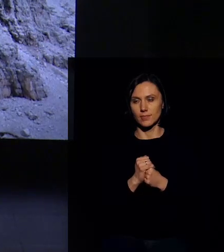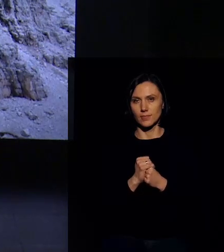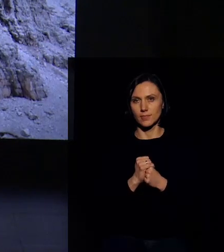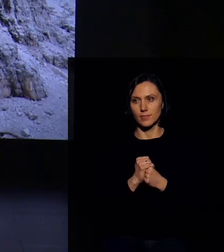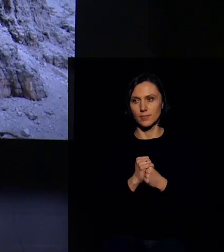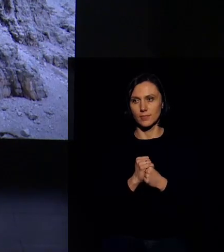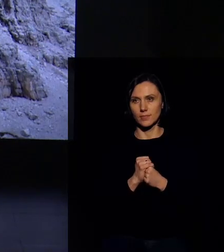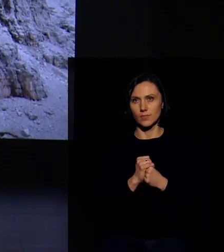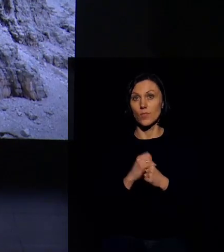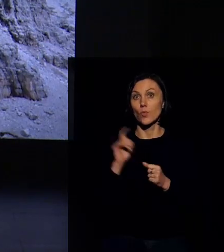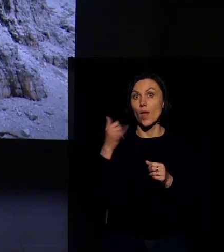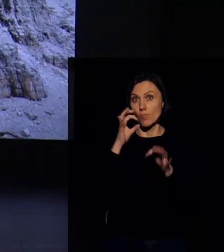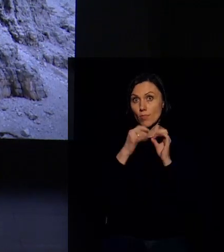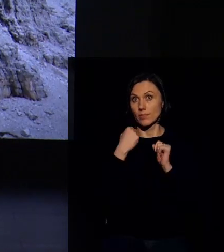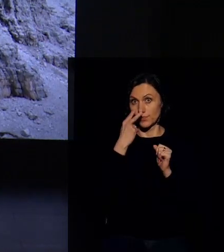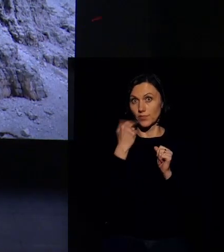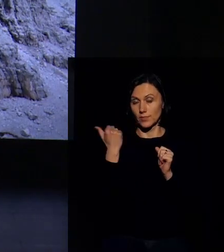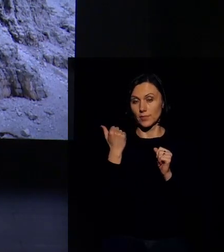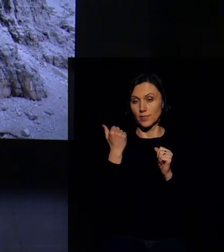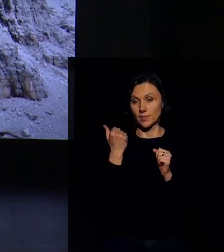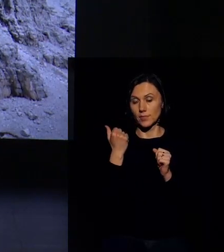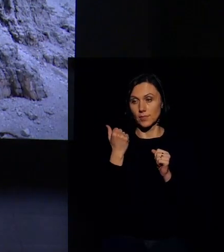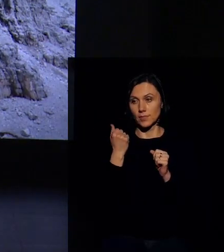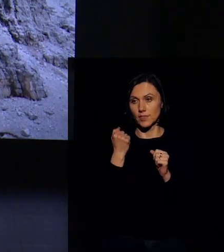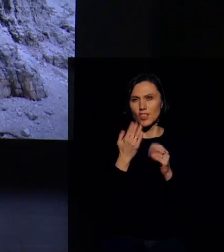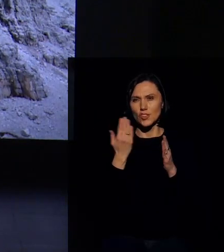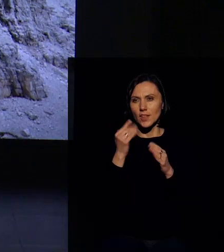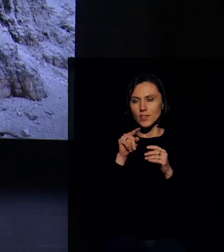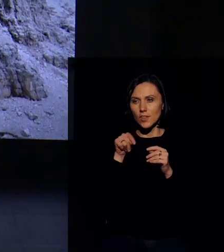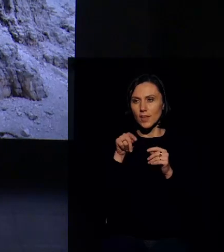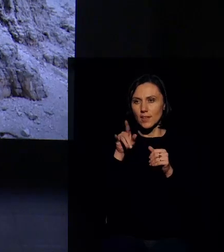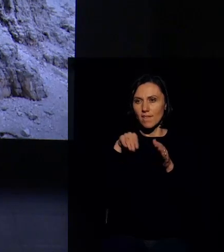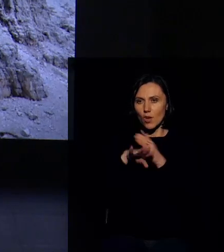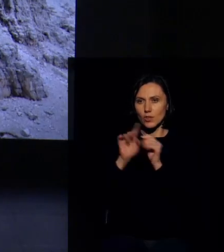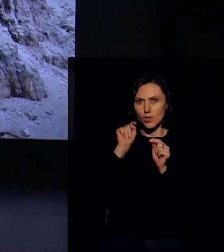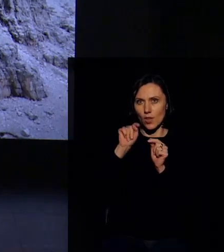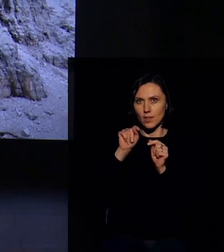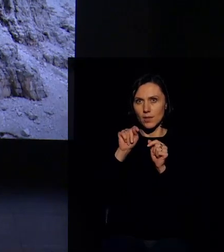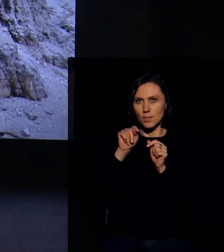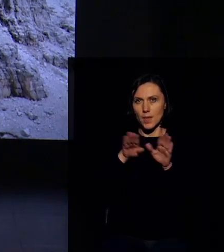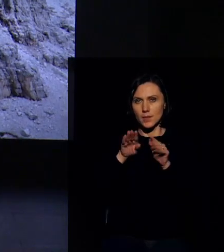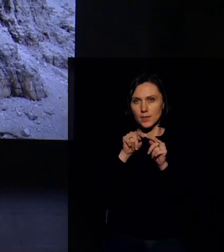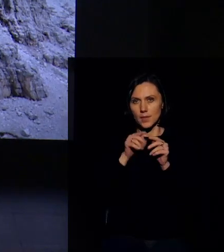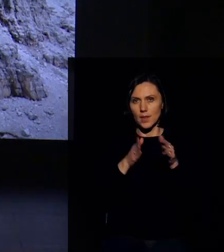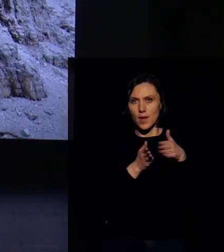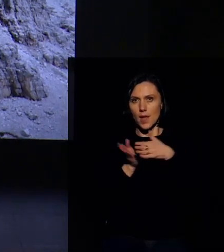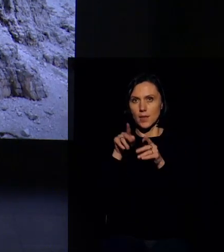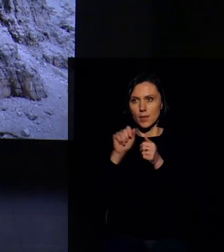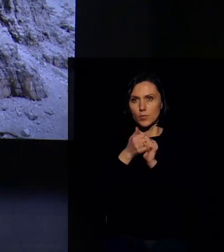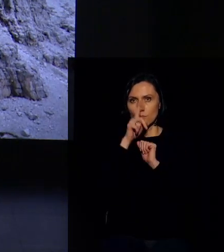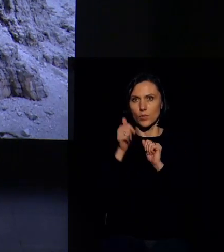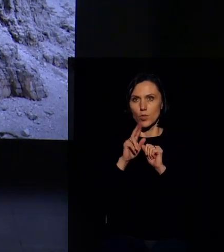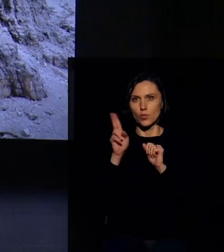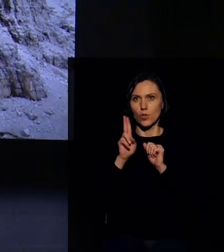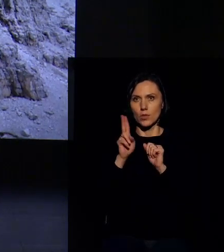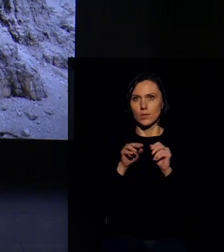Tutaj, jak się przyjrzymy, widać, gdzieś stąd wychodzi ta trasa. I tutaj są turyści,